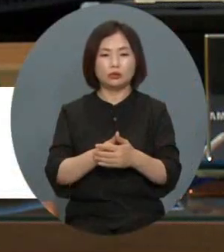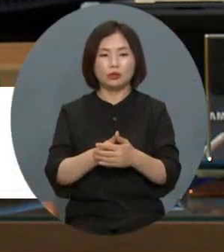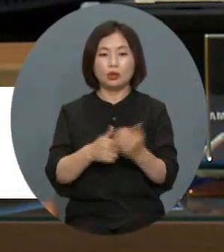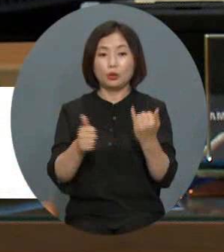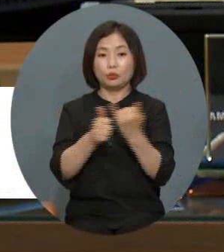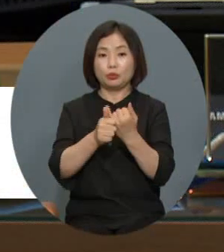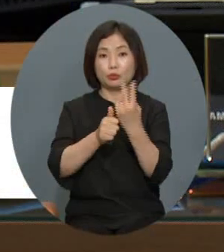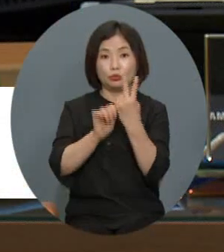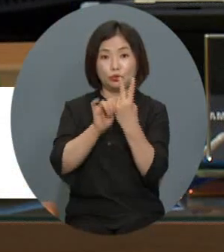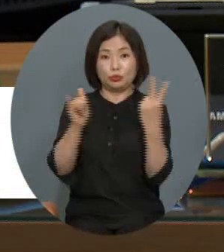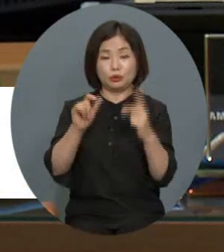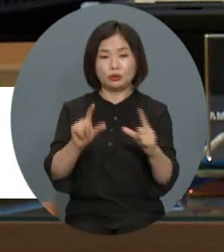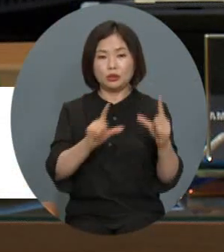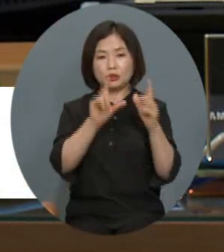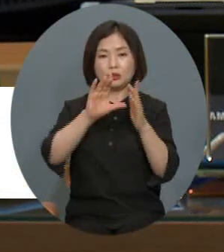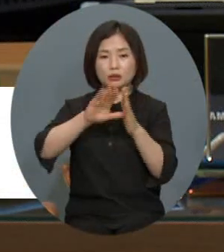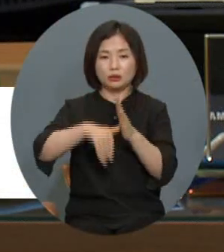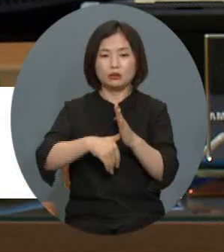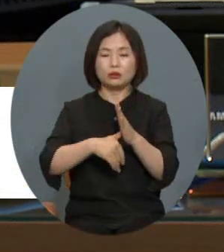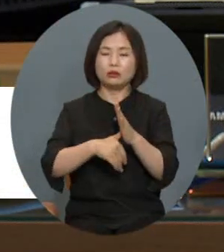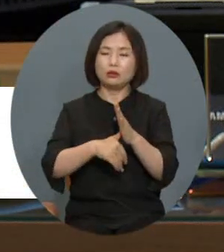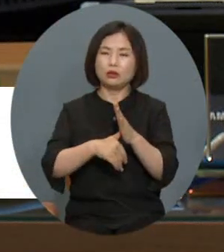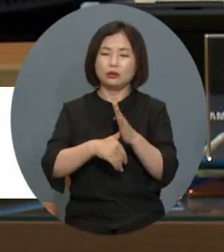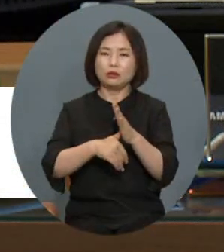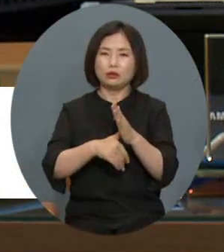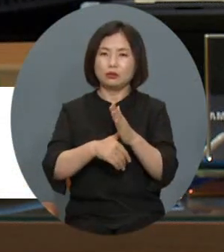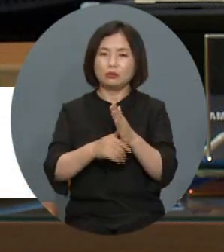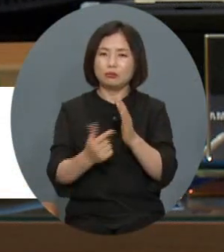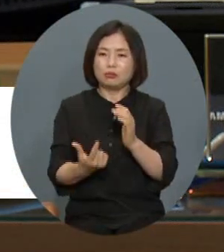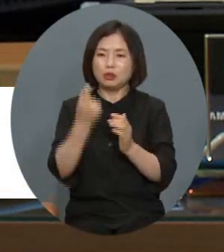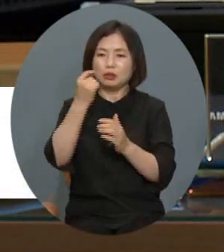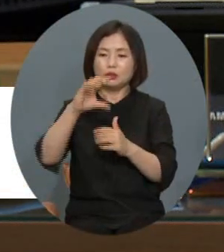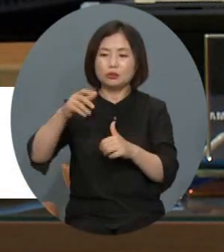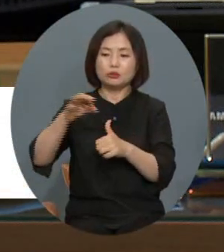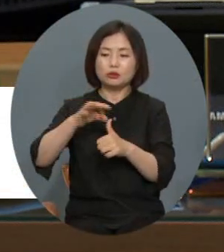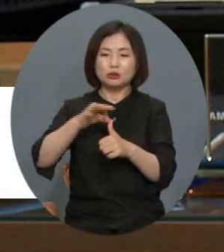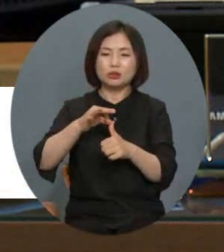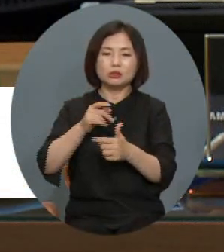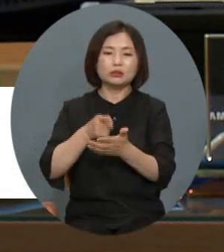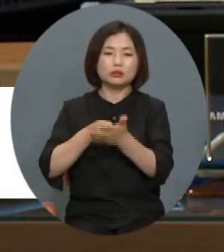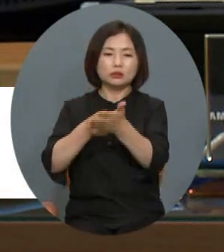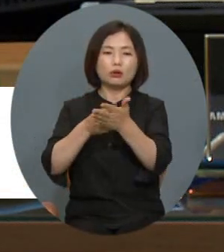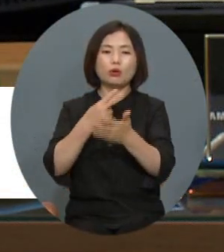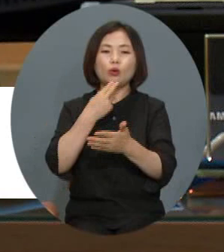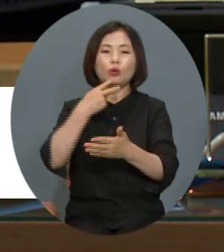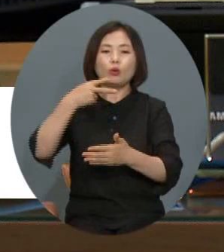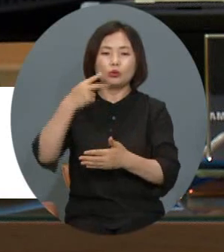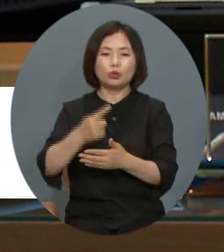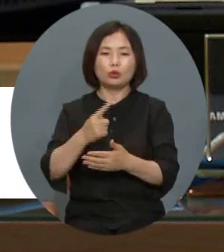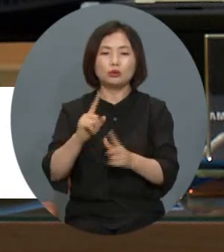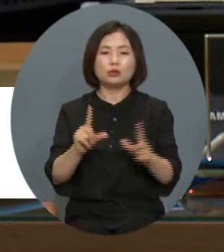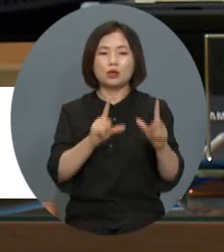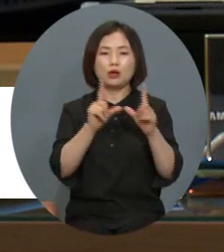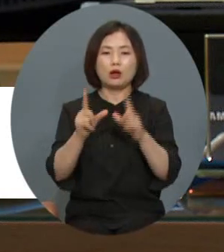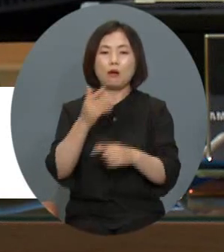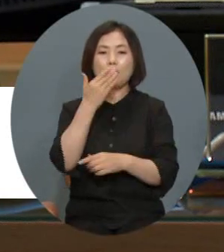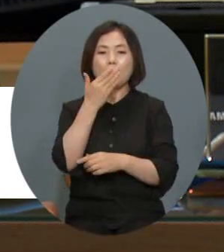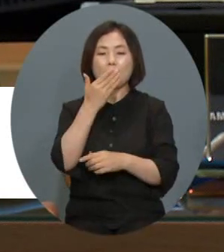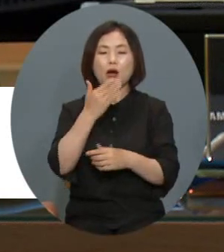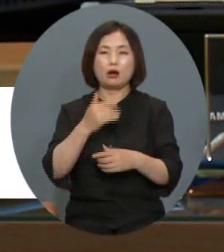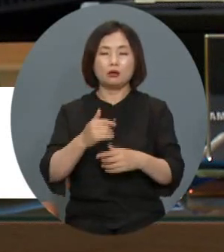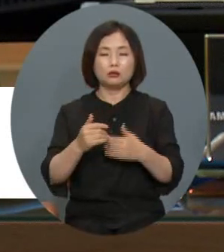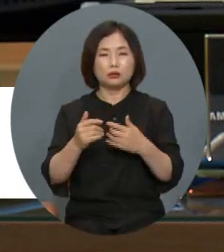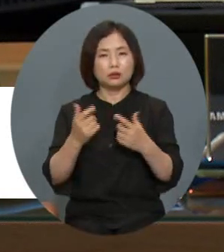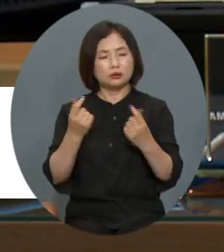부부 둘만의 생활할 경우에는 굳이 조기연금을 신청하지 않아도 생활이 가능한 분들이 그